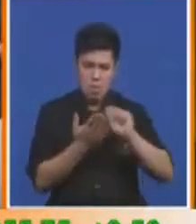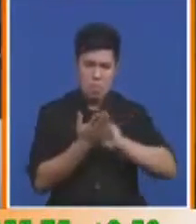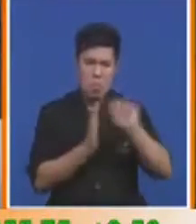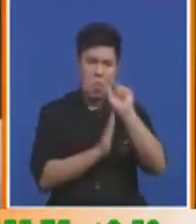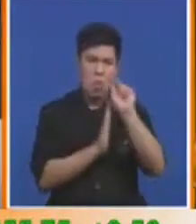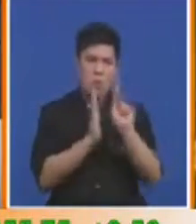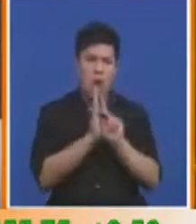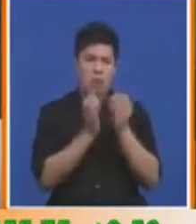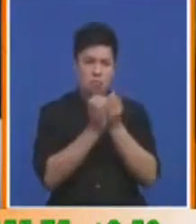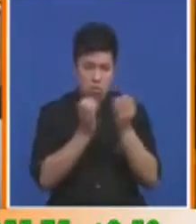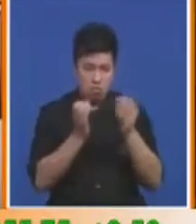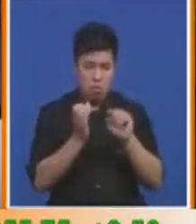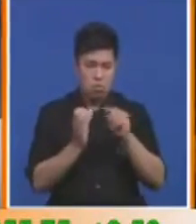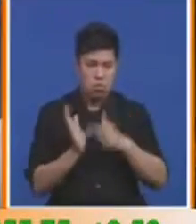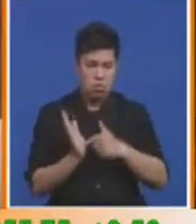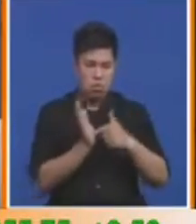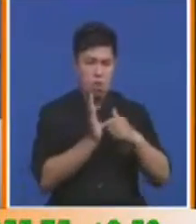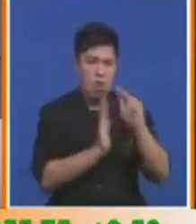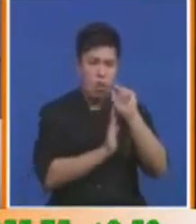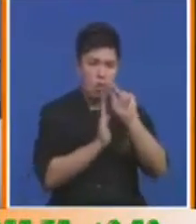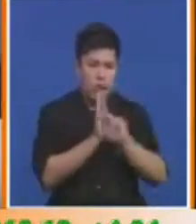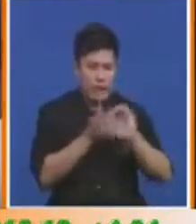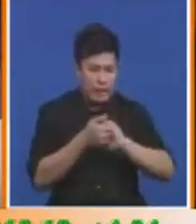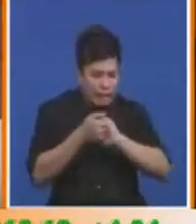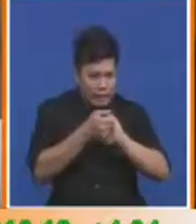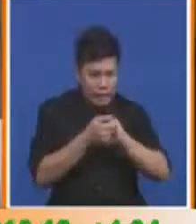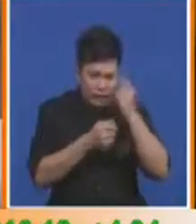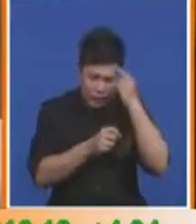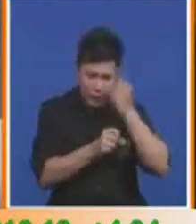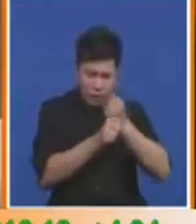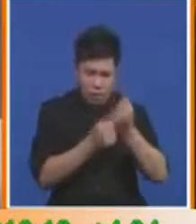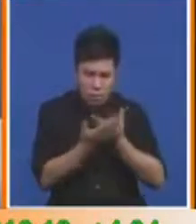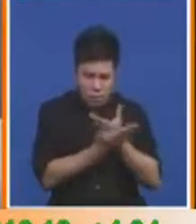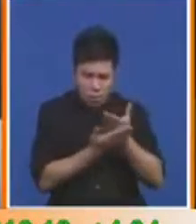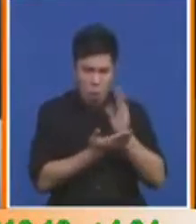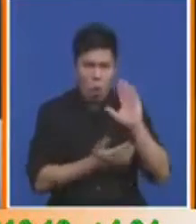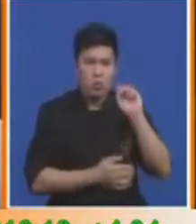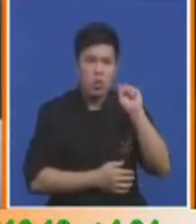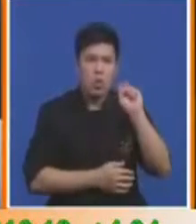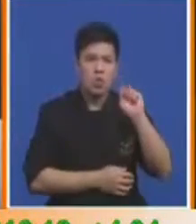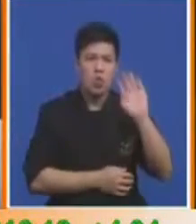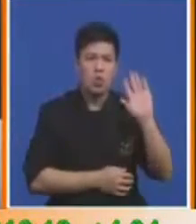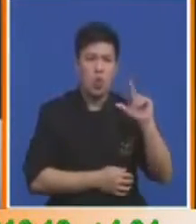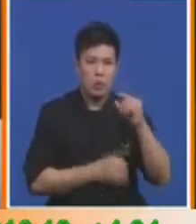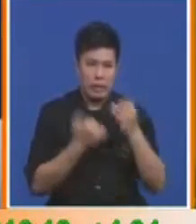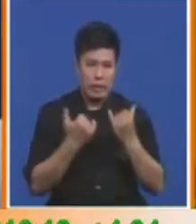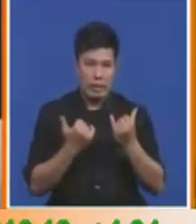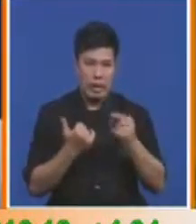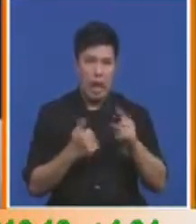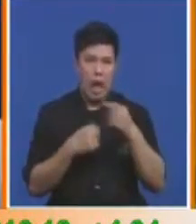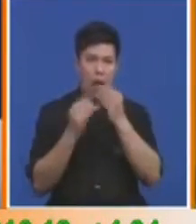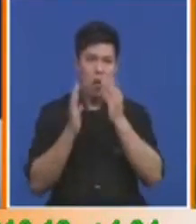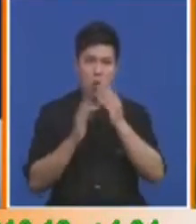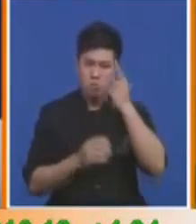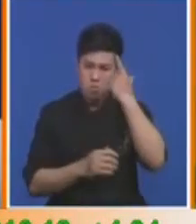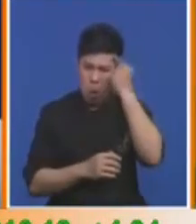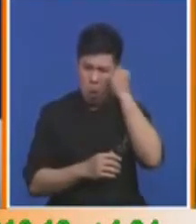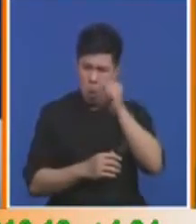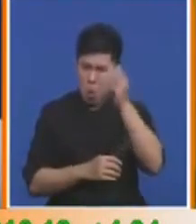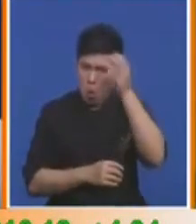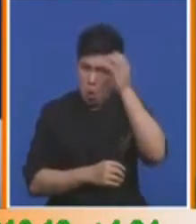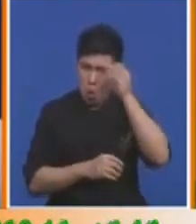สนอร่างกฎหมายปรองดองแห่งชาติเข้าสู่การพิจารณาของสนช.ซึ่งขณะนี้อยู่ระหว่างให้นักวิชาการที่มีความรู้ทางกฎหม